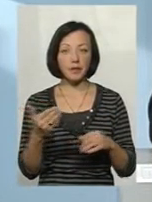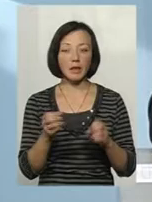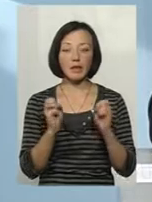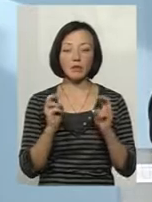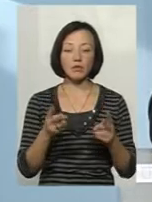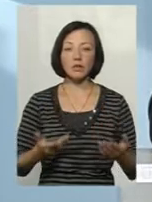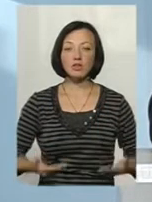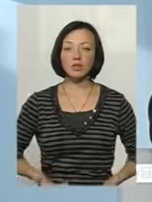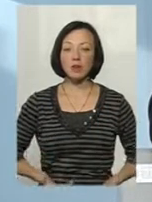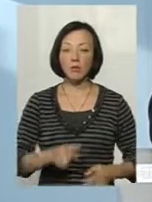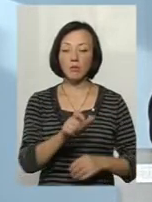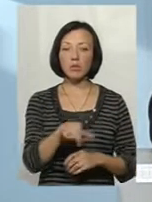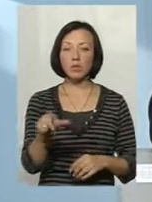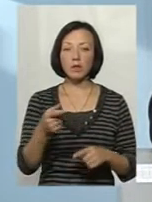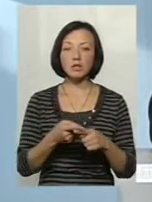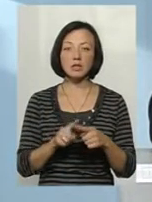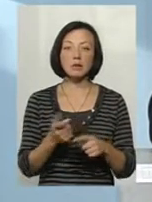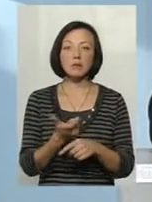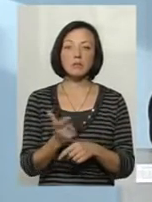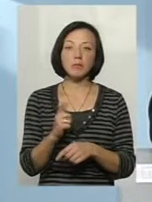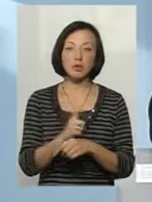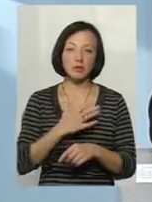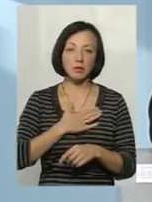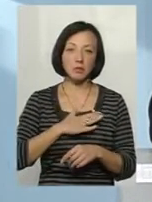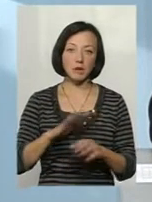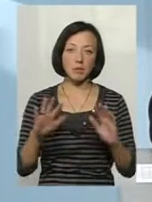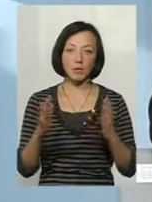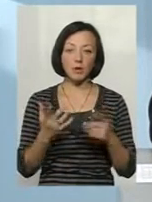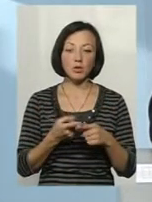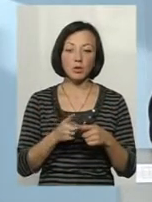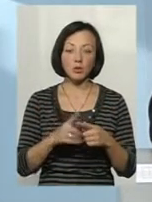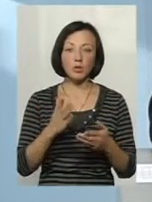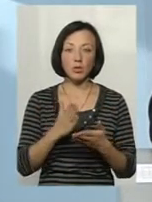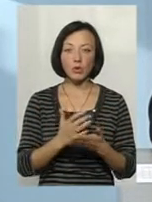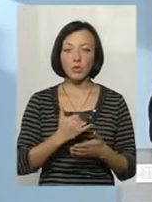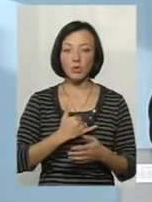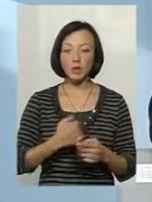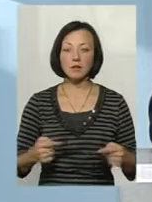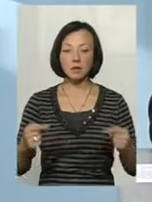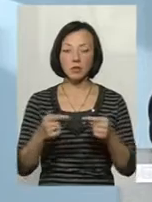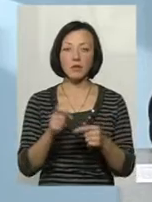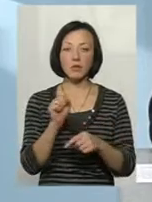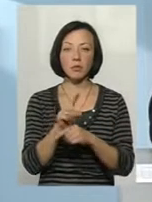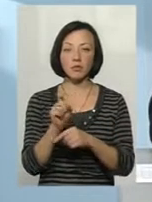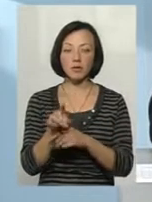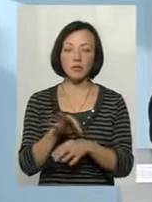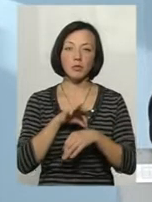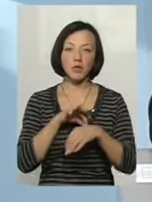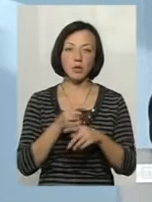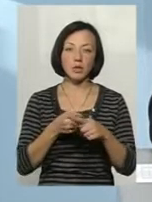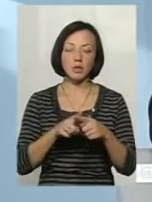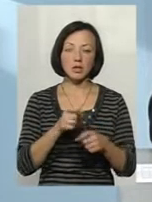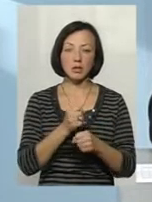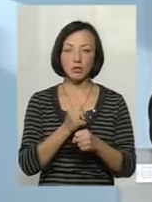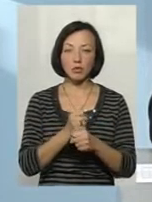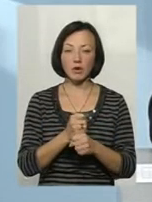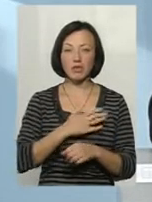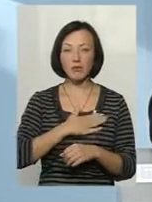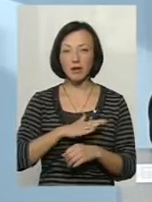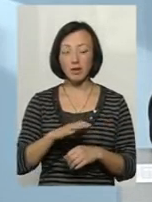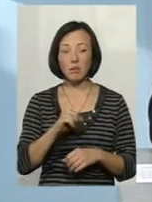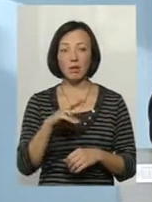ризикувати життям людей – це ще більш неприємний момент. Тому є в нас відповідні повноваження проводити дані роботи.